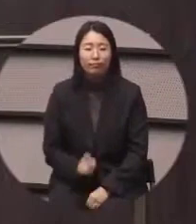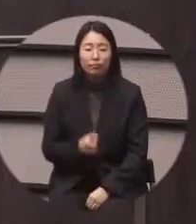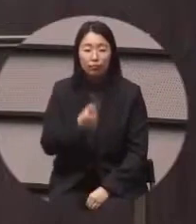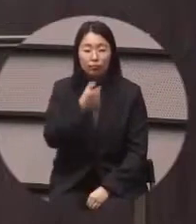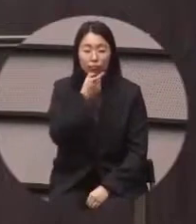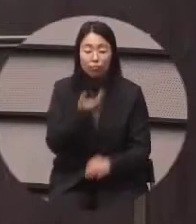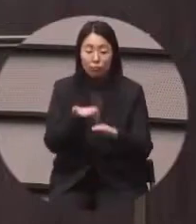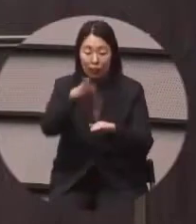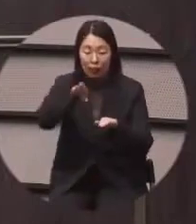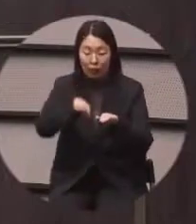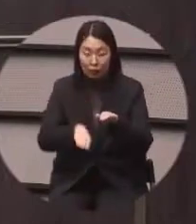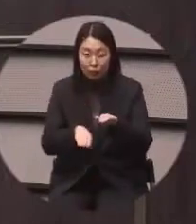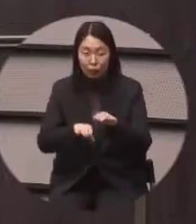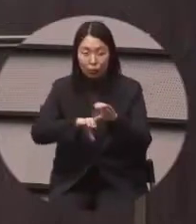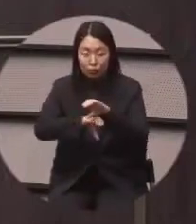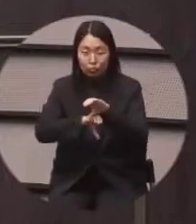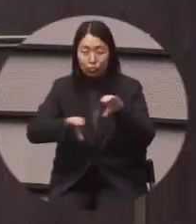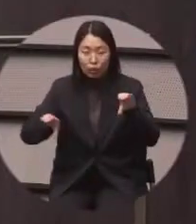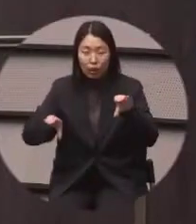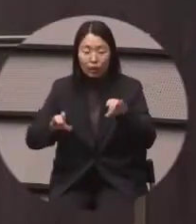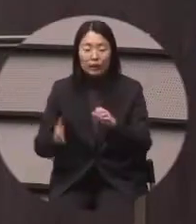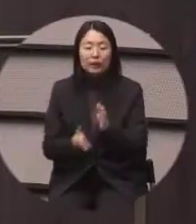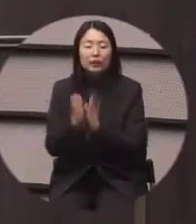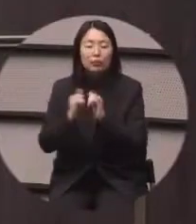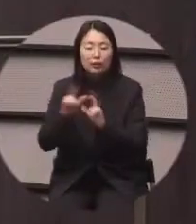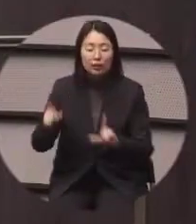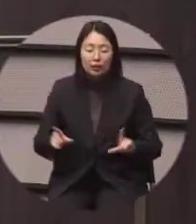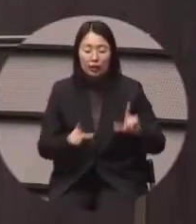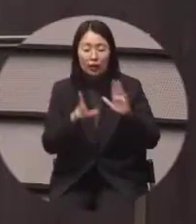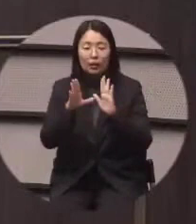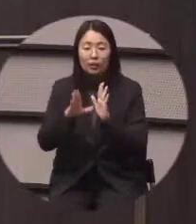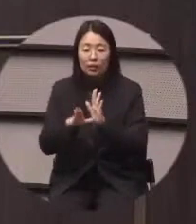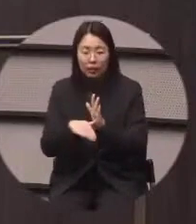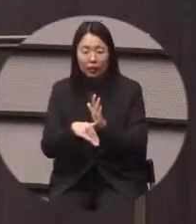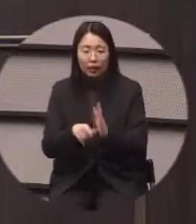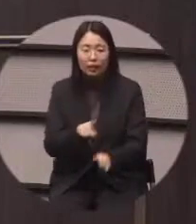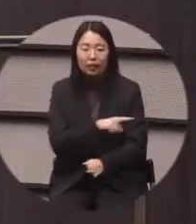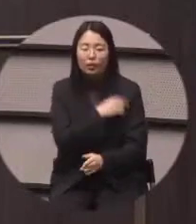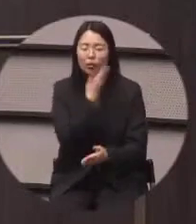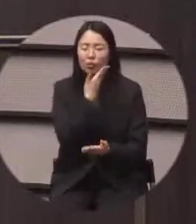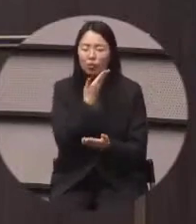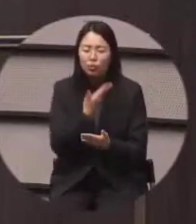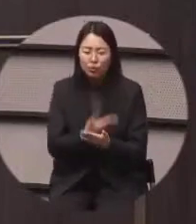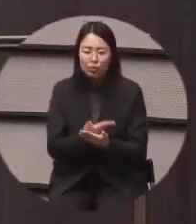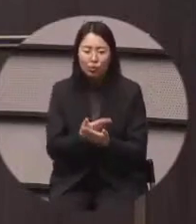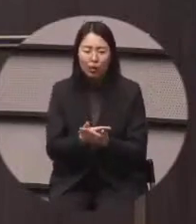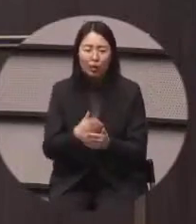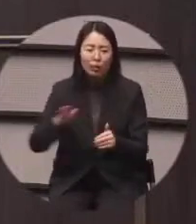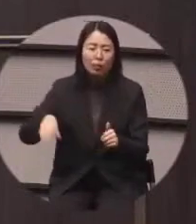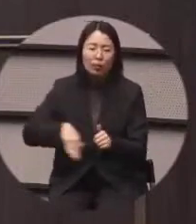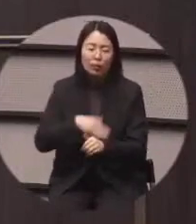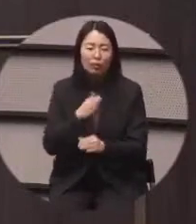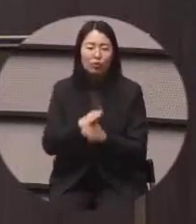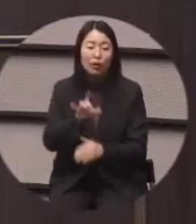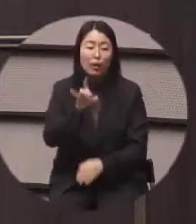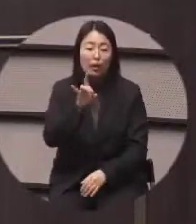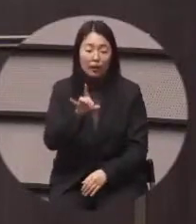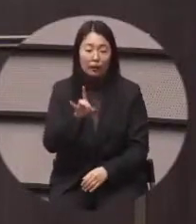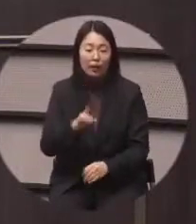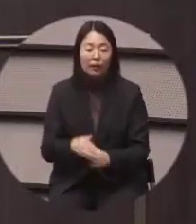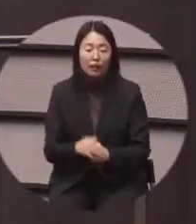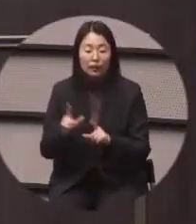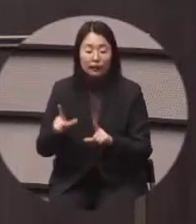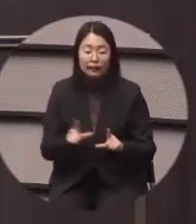상하수도는 시민분들의 일상생활을 영위함에 있어 공중위생 및 생활환경의 개선 등 삶의